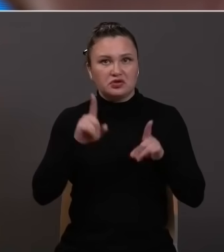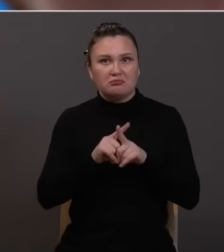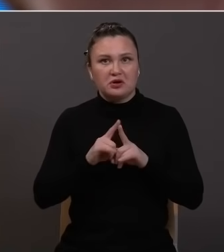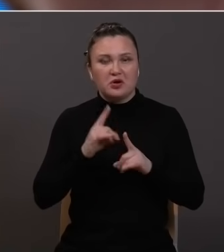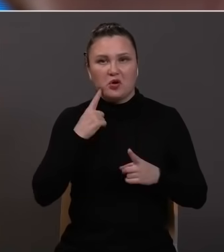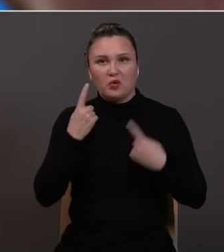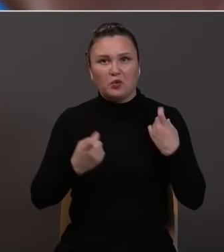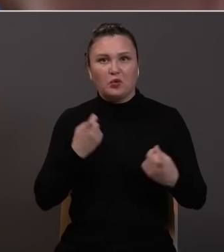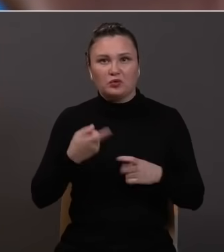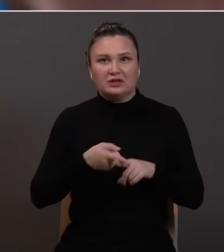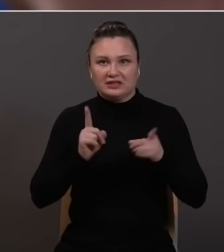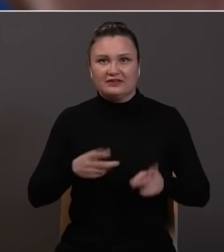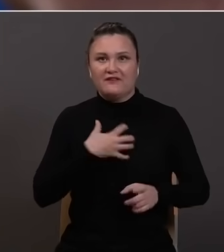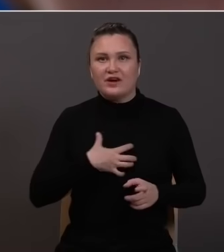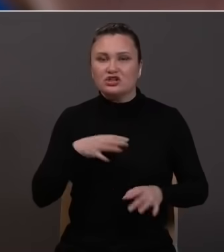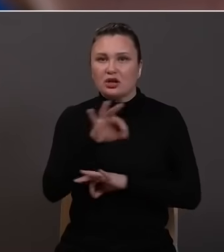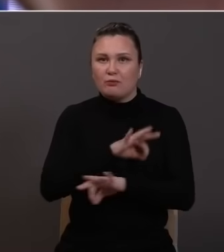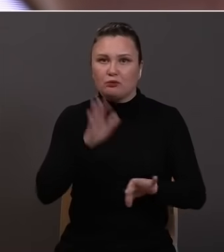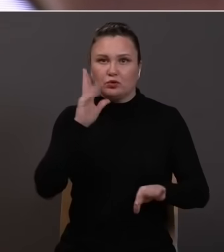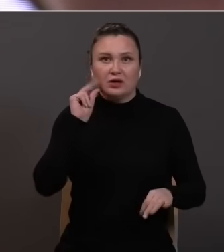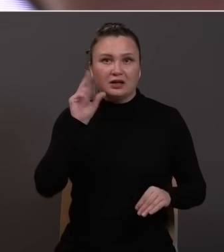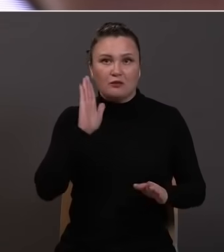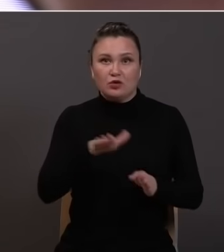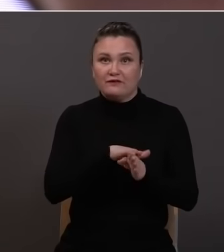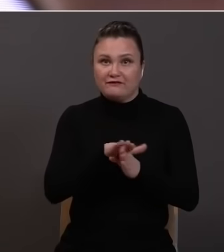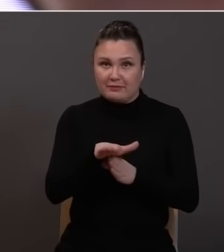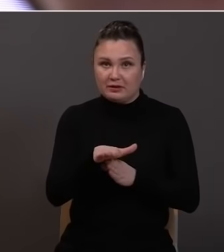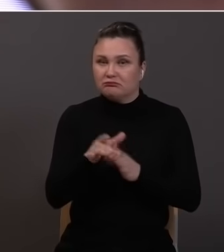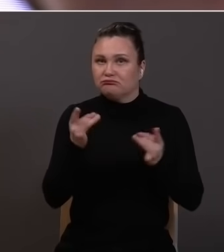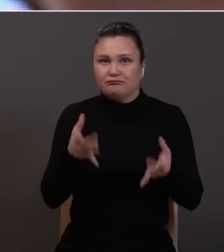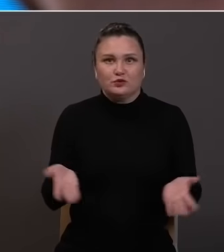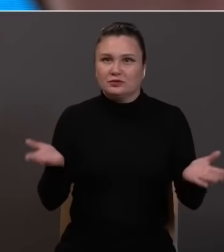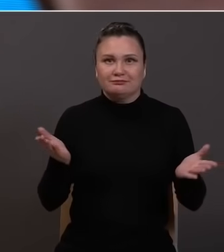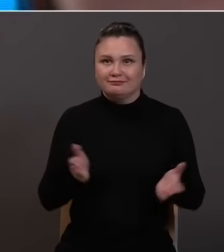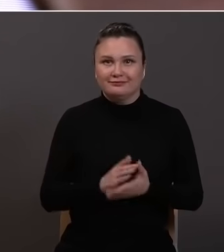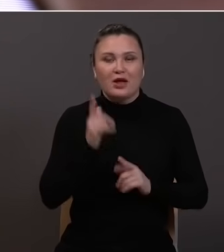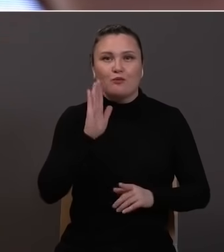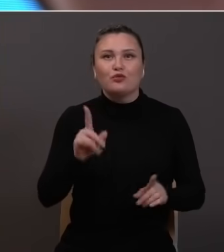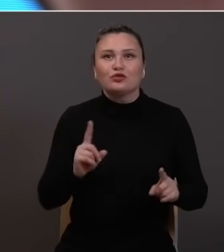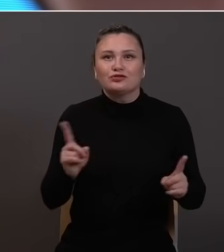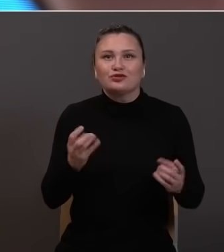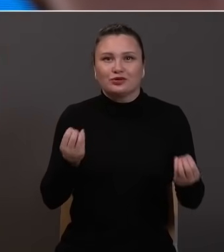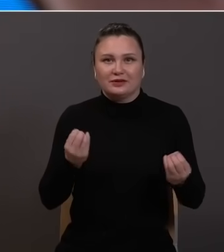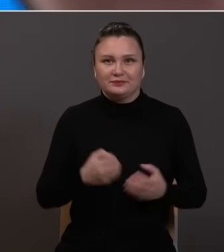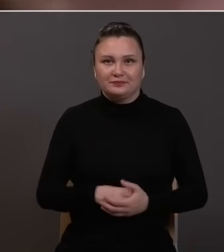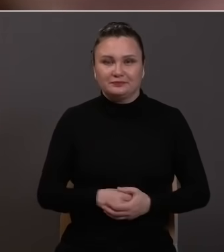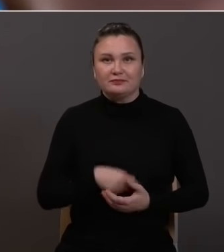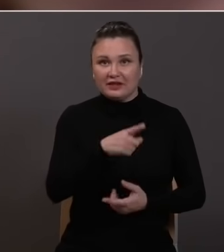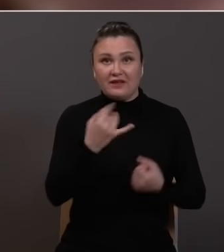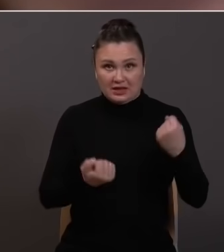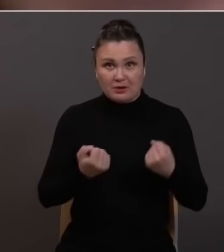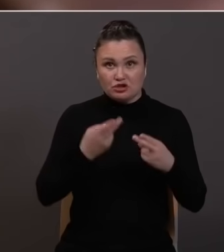насколько это важный проект будет. Мне кажется, когда он будет реализован, просто... А вы это на будет машинах нечто. Тоже поедете, да? А,